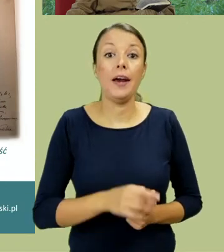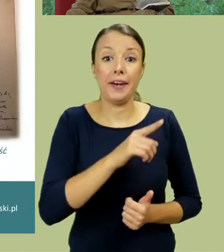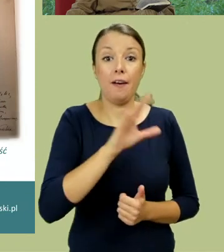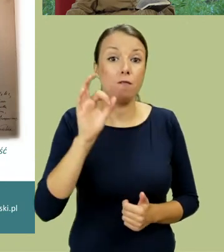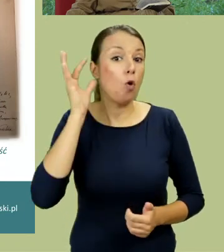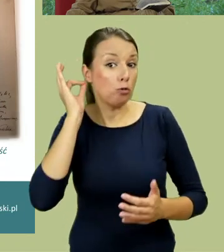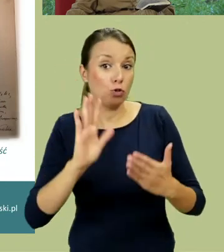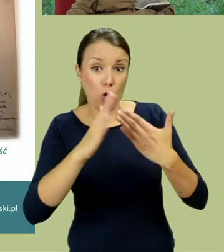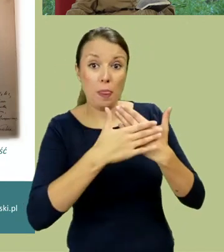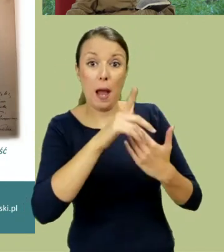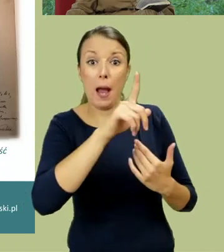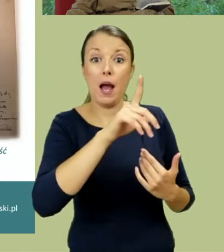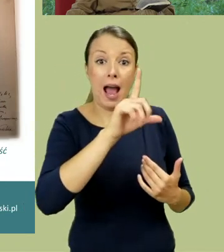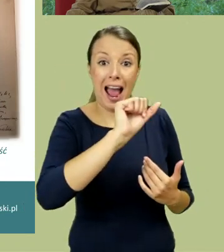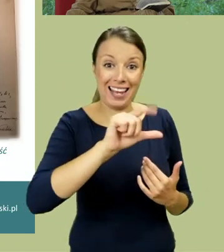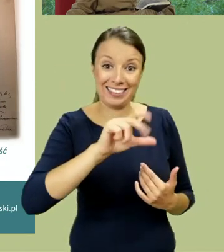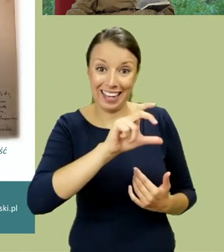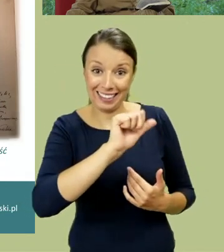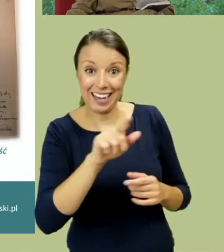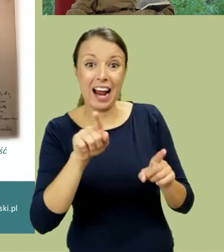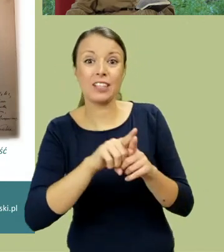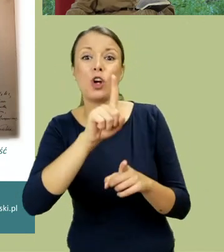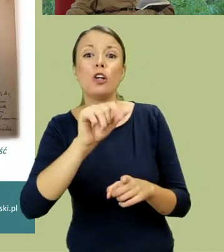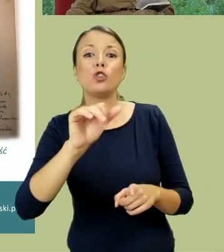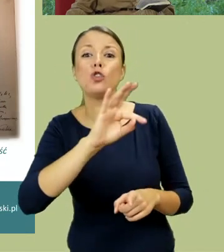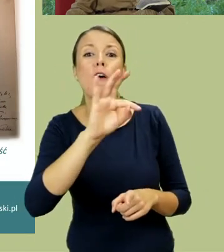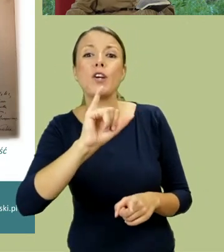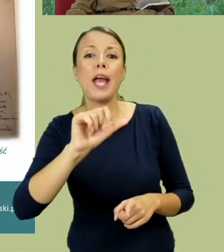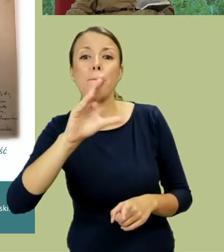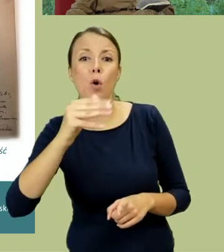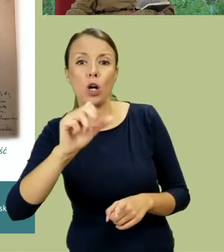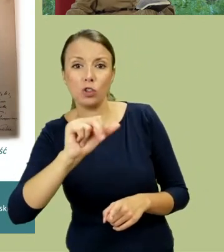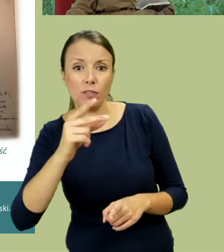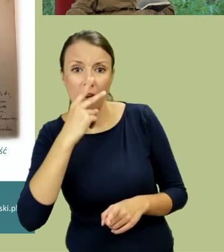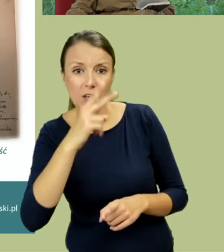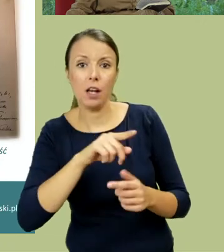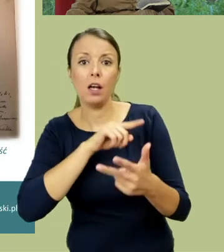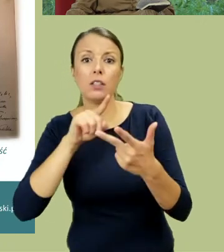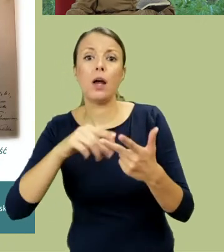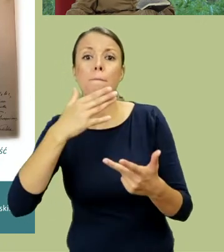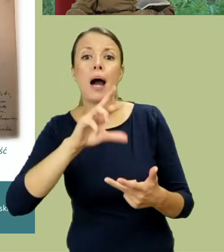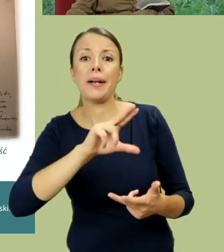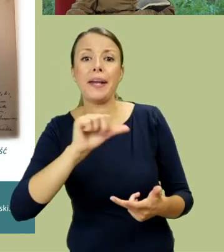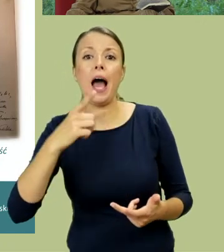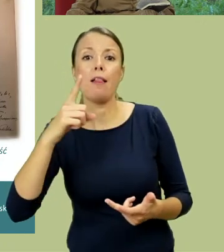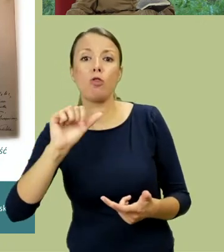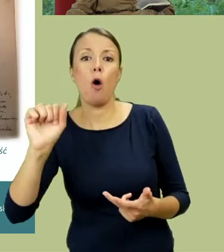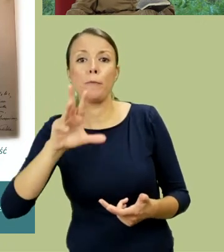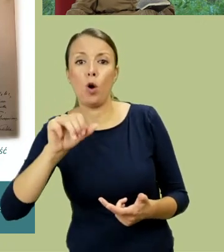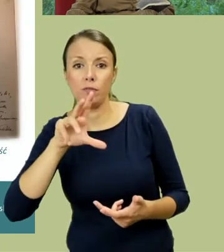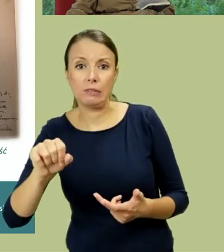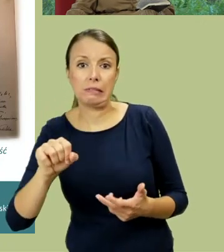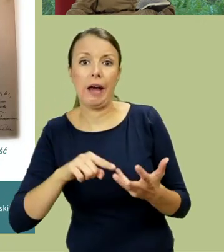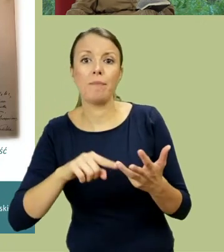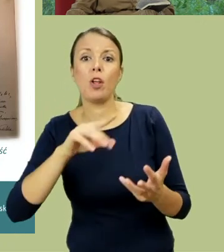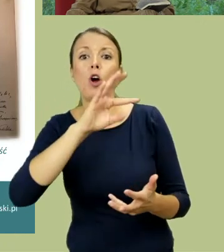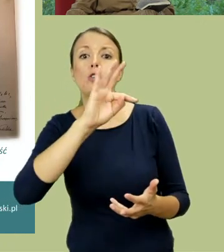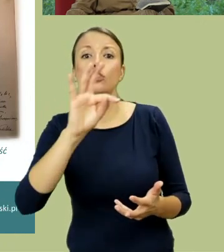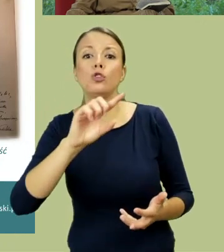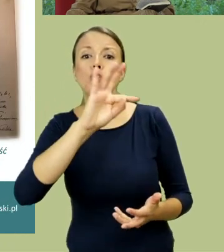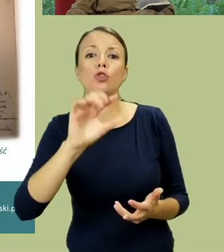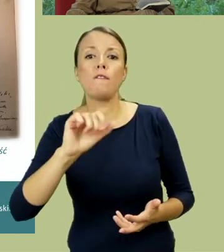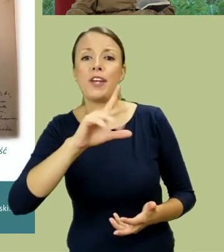możemy dostrzec tutaj nazwisko Zofii Moraczewskiej, Marii Dąbrowskiej, Zofii